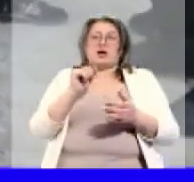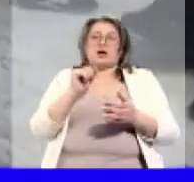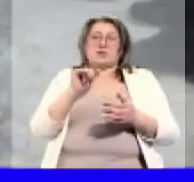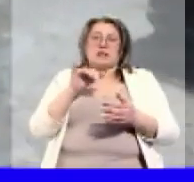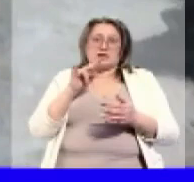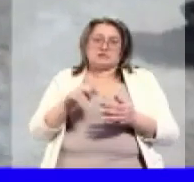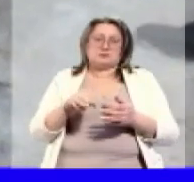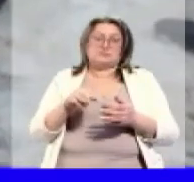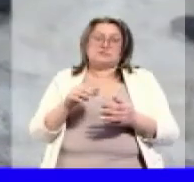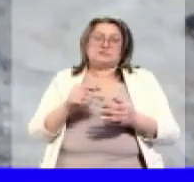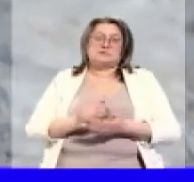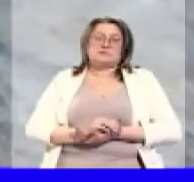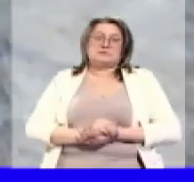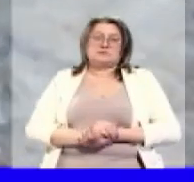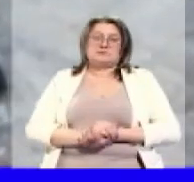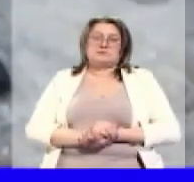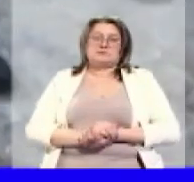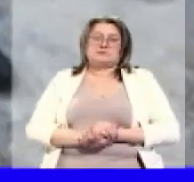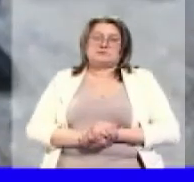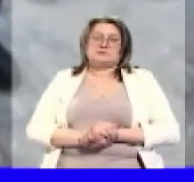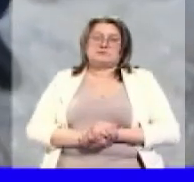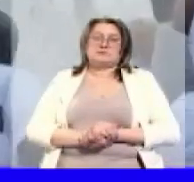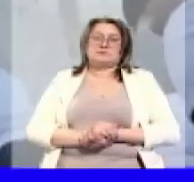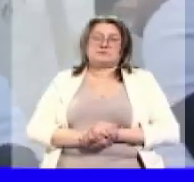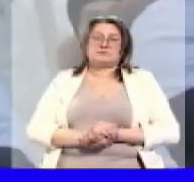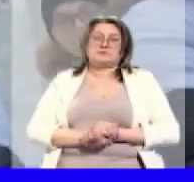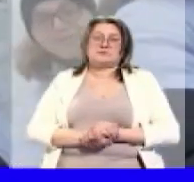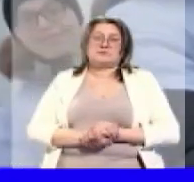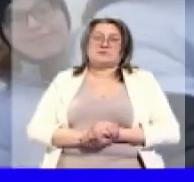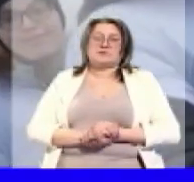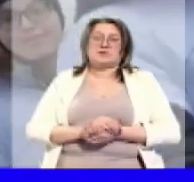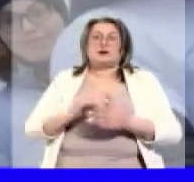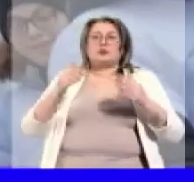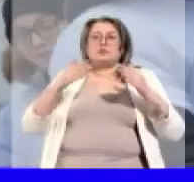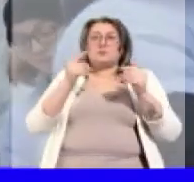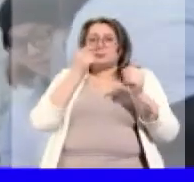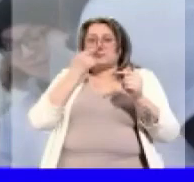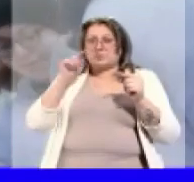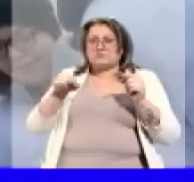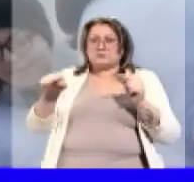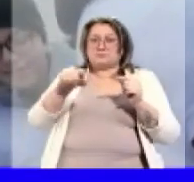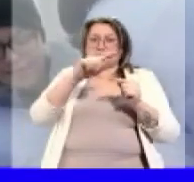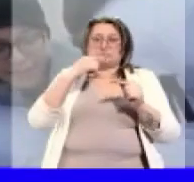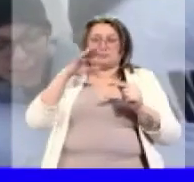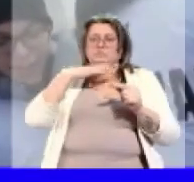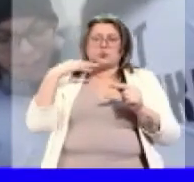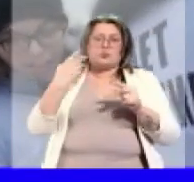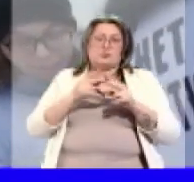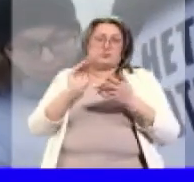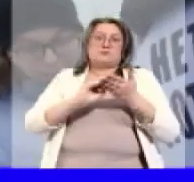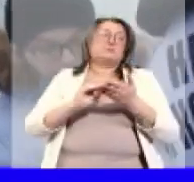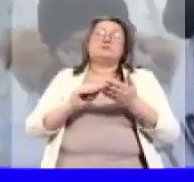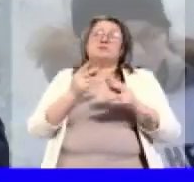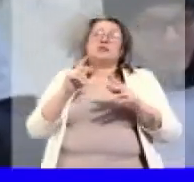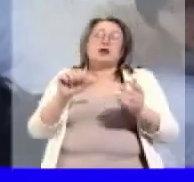қабырғасы шимай-шимай. Бұл деген адам өміріне қауіпті улы заттың кейін сұранысқа ие екенін көрсетеді. Өкініштісі сол, оған тәуелді